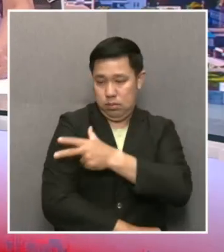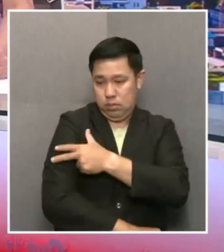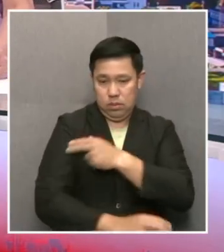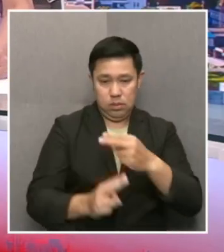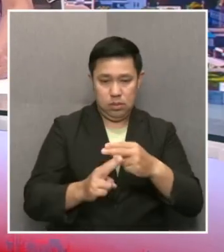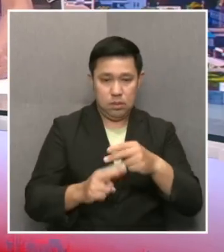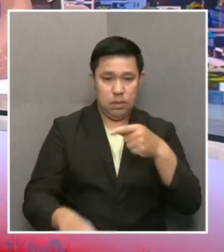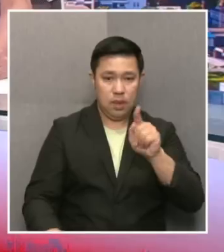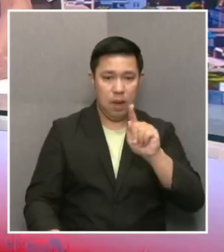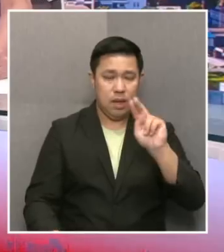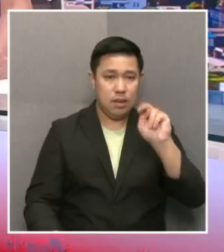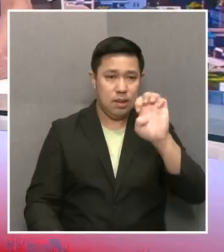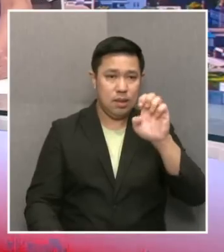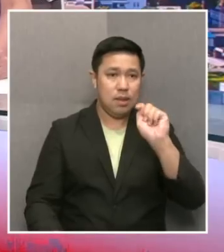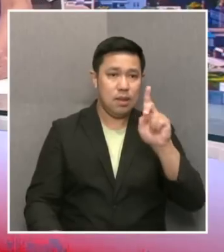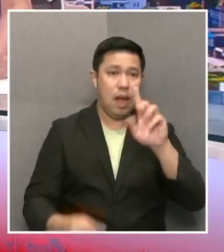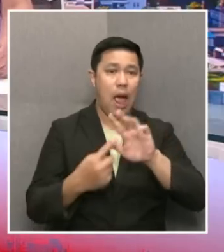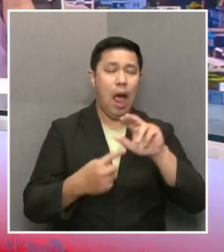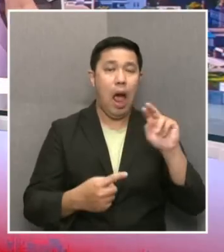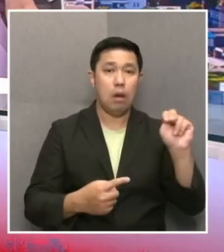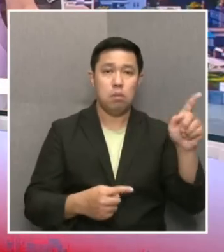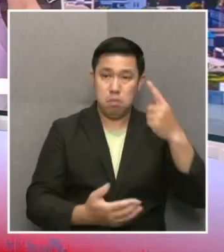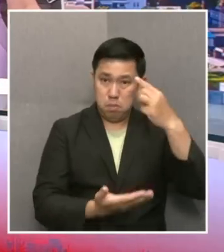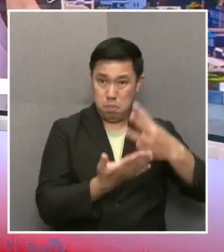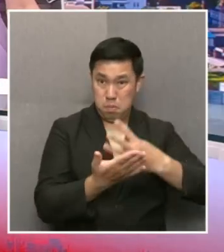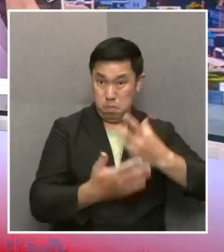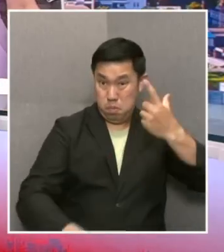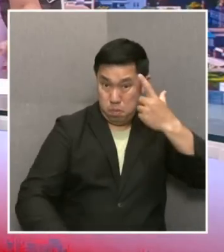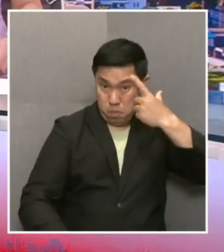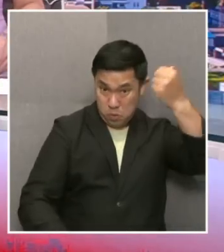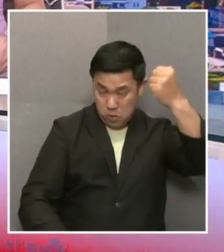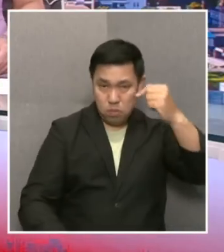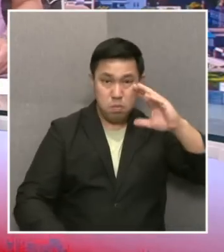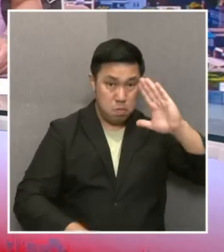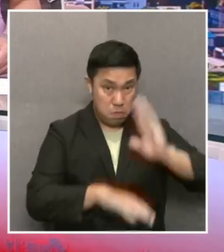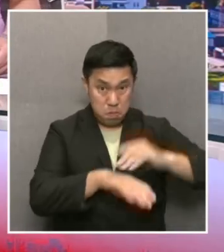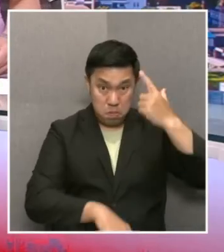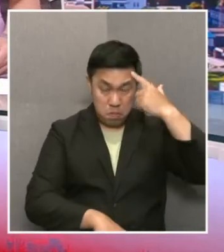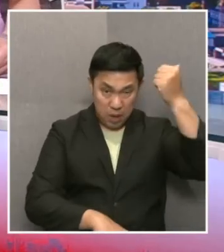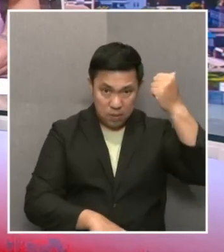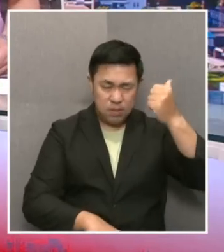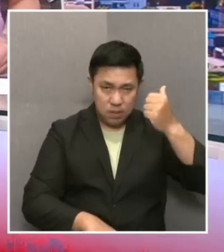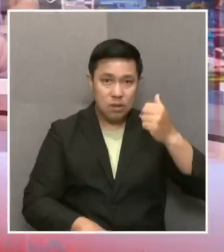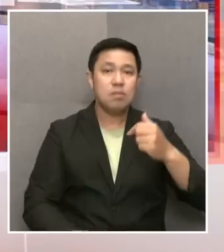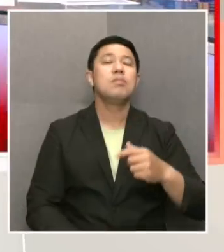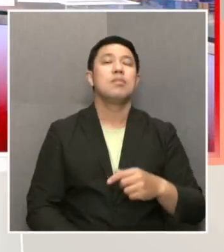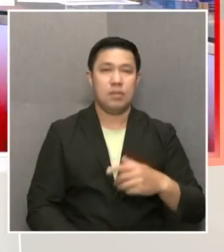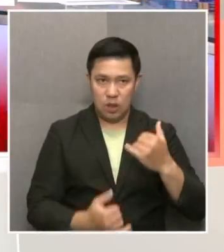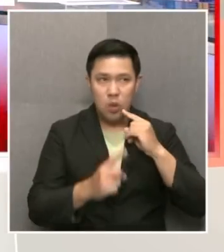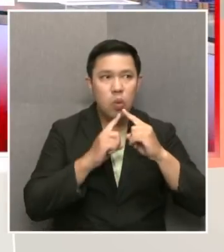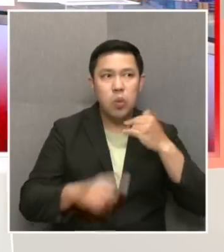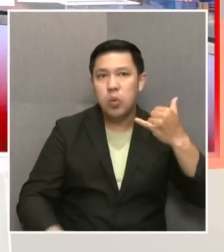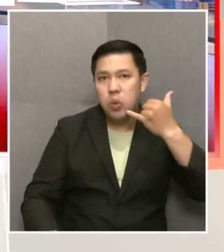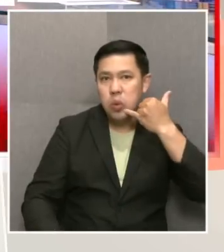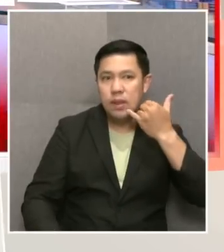ฒนายากรท่านเป็นนักวิชาการอิสระผู้เชี่ยวชาญด้านความมั่นคงและการต่างประเทศให้เกียรติกับรายการอยู่ในสายกับเราแล้วค่ะสวัสดี